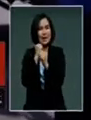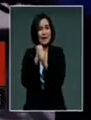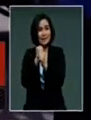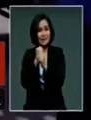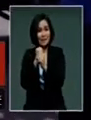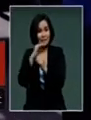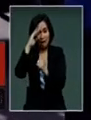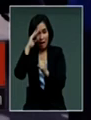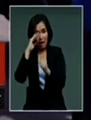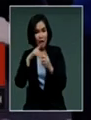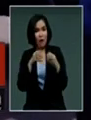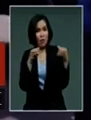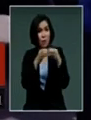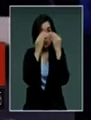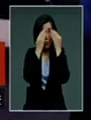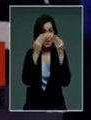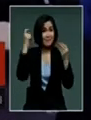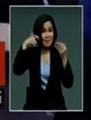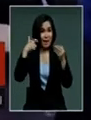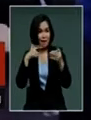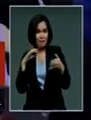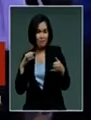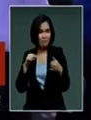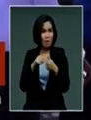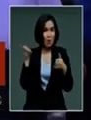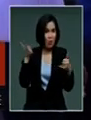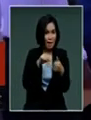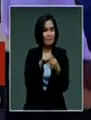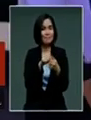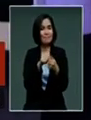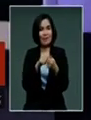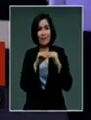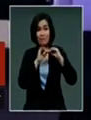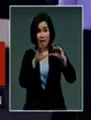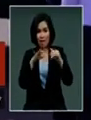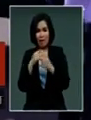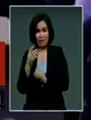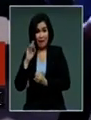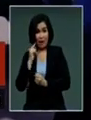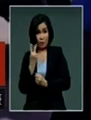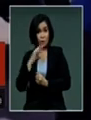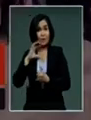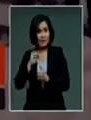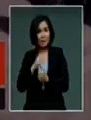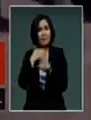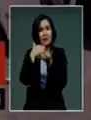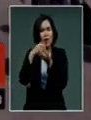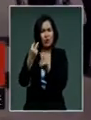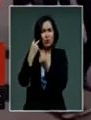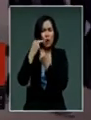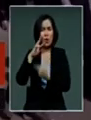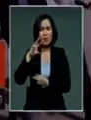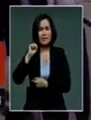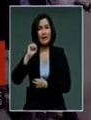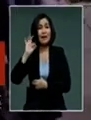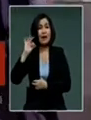ลิมโรฮิงจาที่เป็นชนกลุ่มน้อยในเมียนมา ย้อนกันไปหน่อยนะคะมีรายงานว่าชาวโรฮิงจาเกือบ 690,000 คนหลบหนีออกจ